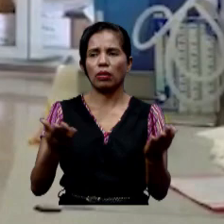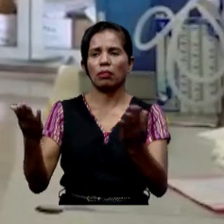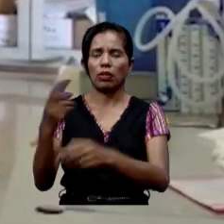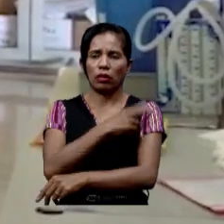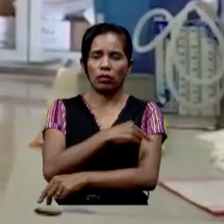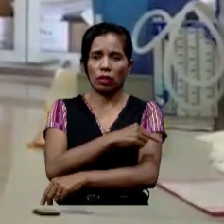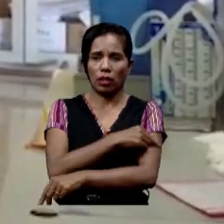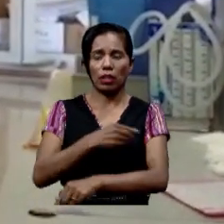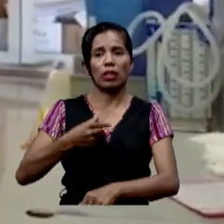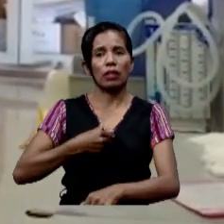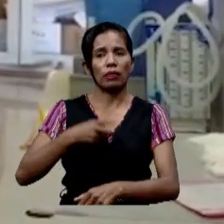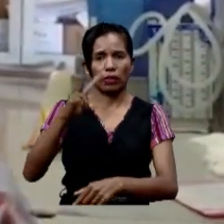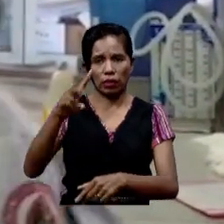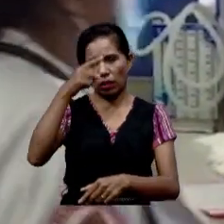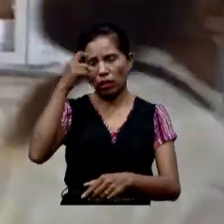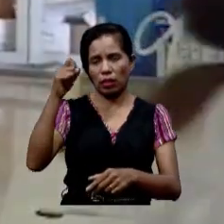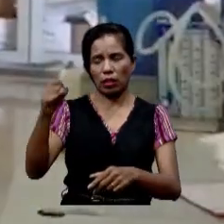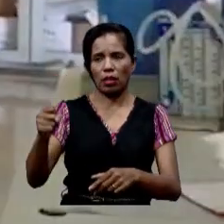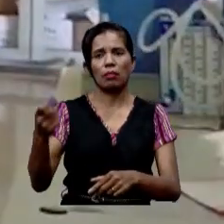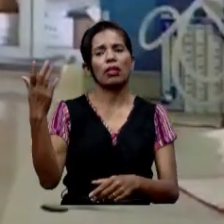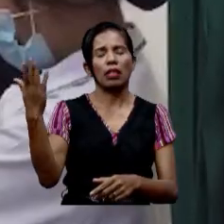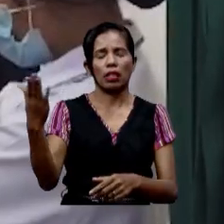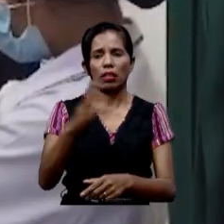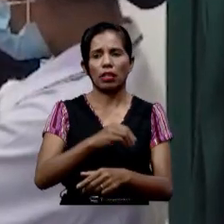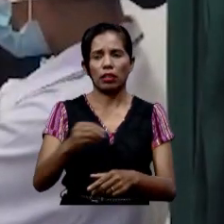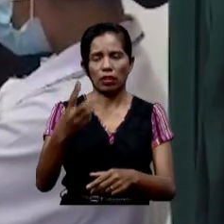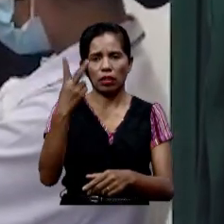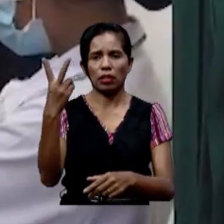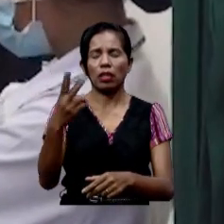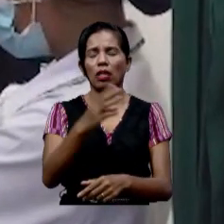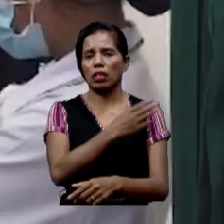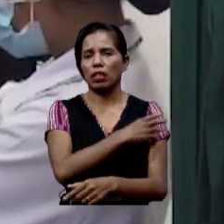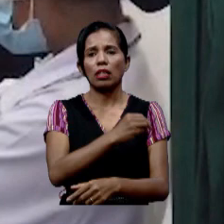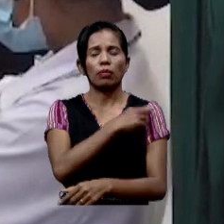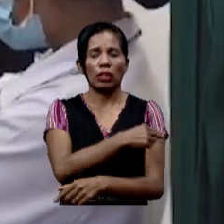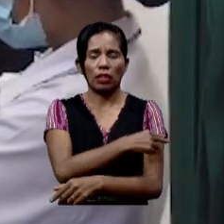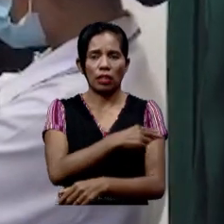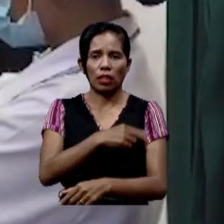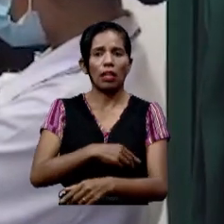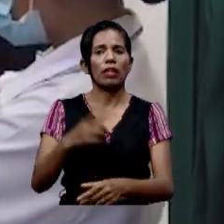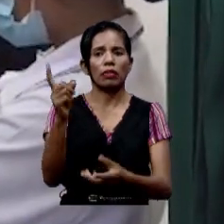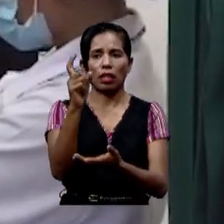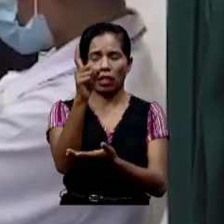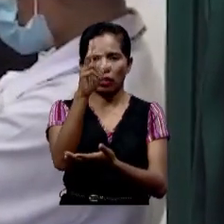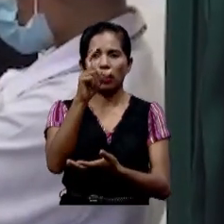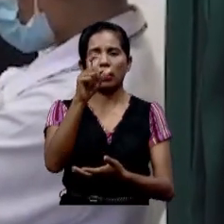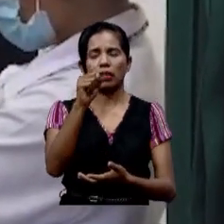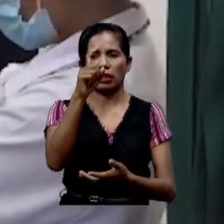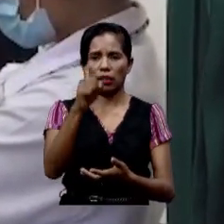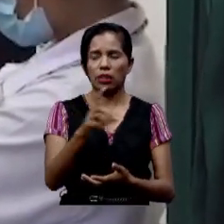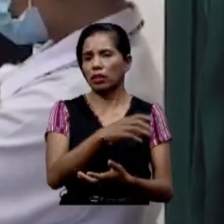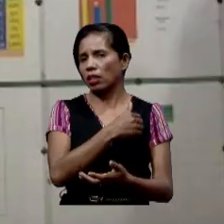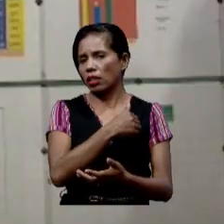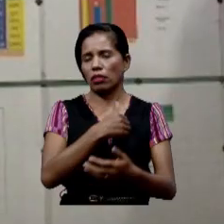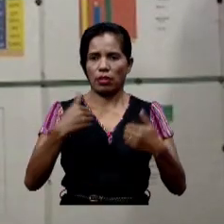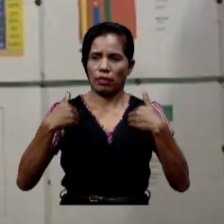nacional Guido Valadares tamba facilidade ha necessity scan e a horex da ihan acidente logo kira ne be mak fulan hirak ne resisten mai